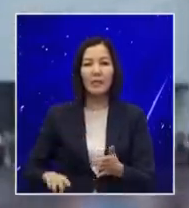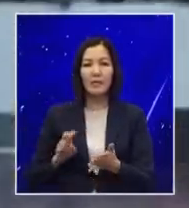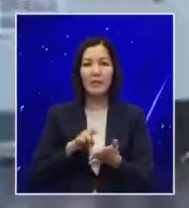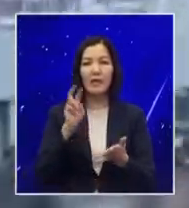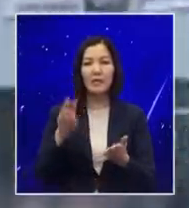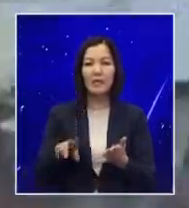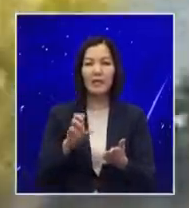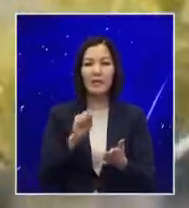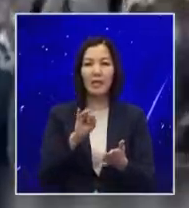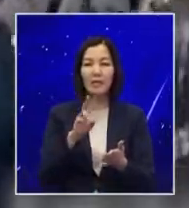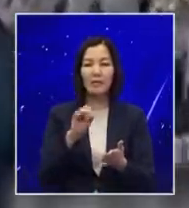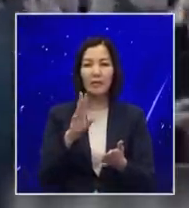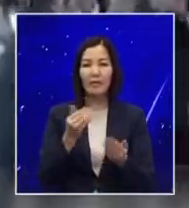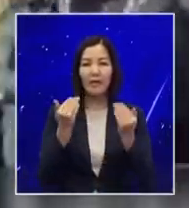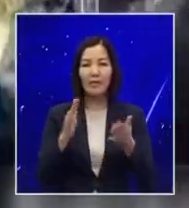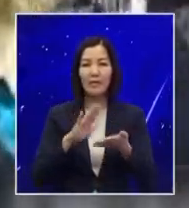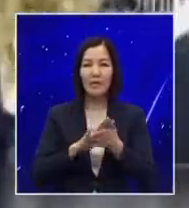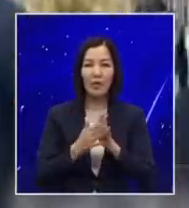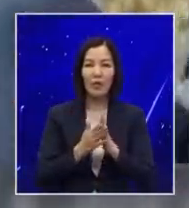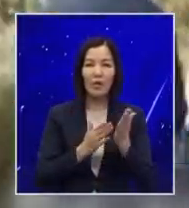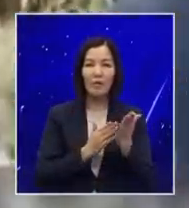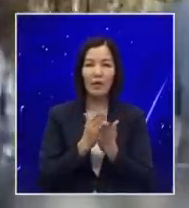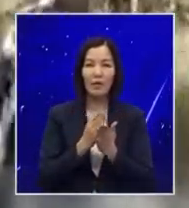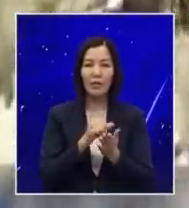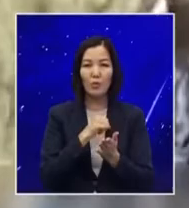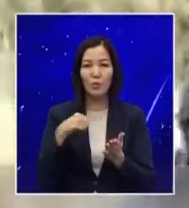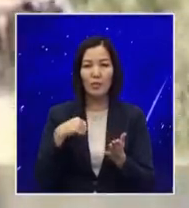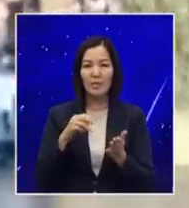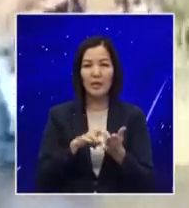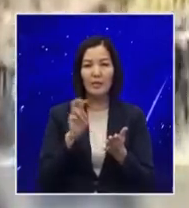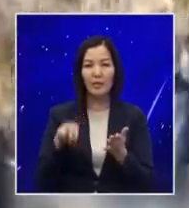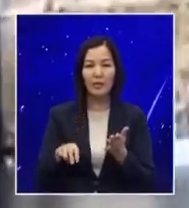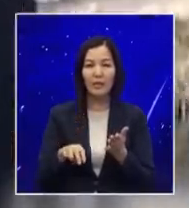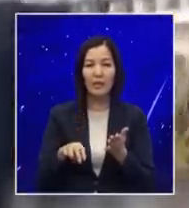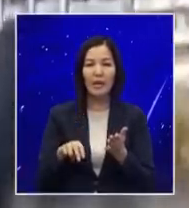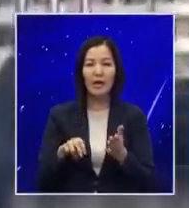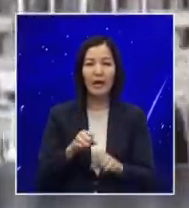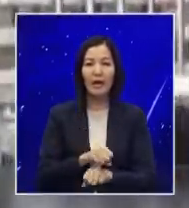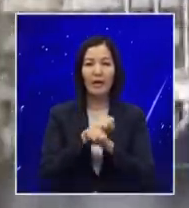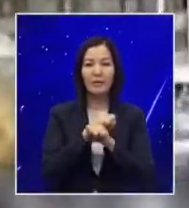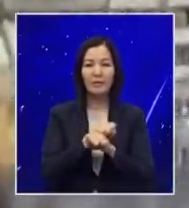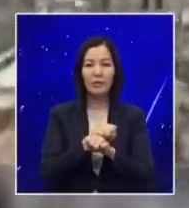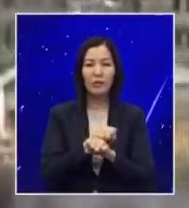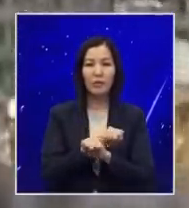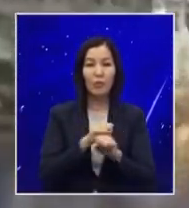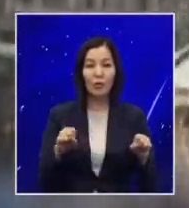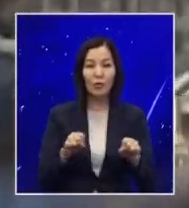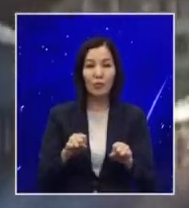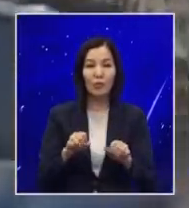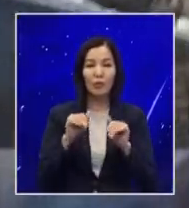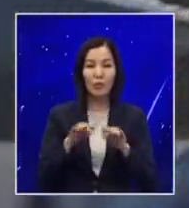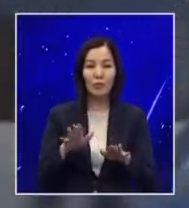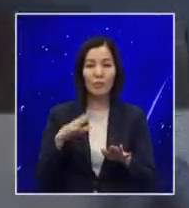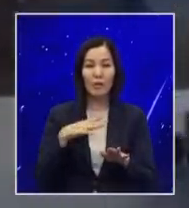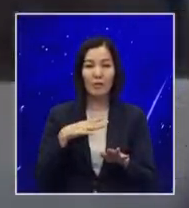Сооронбай Жээнбеков елдегі саяси ахуалға байланысты қызметінен бас тартты. Елде қан төгісті болдырмас үшін отставкаға кету туралы шешім қабылдадым, дейді